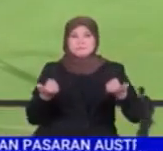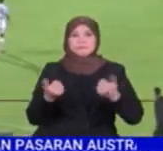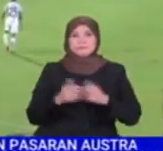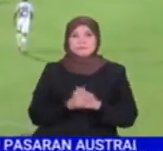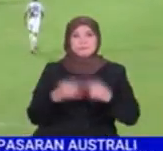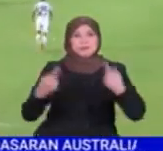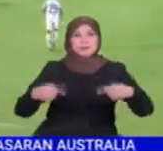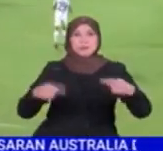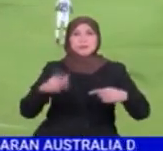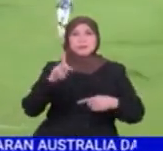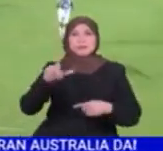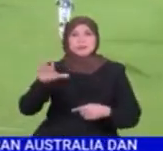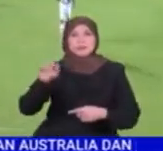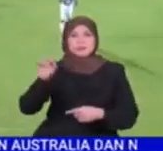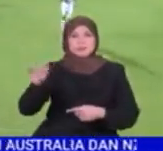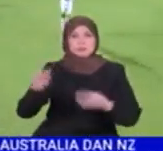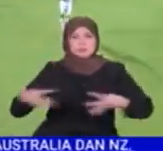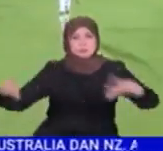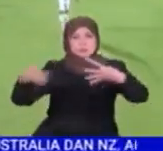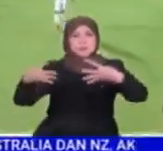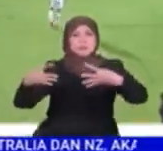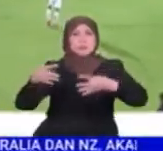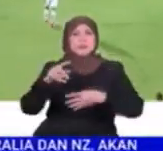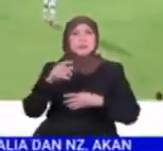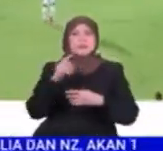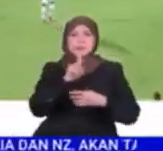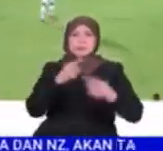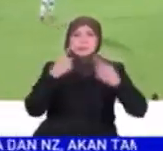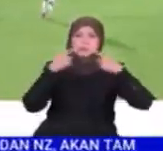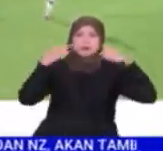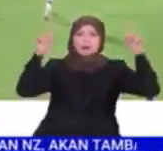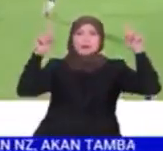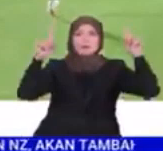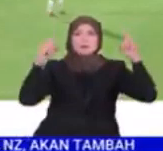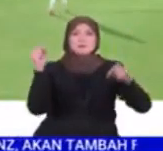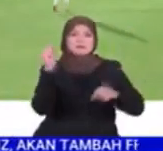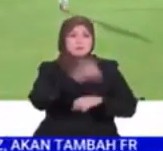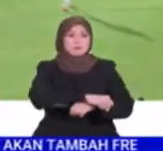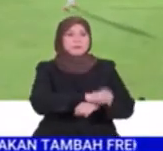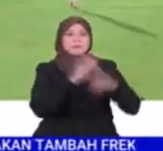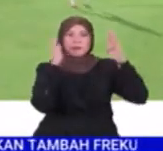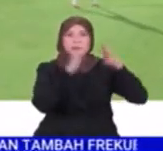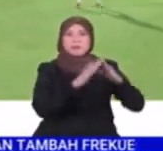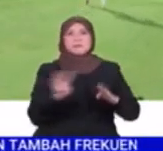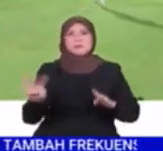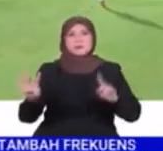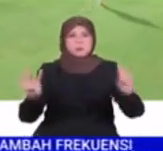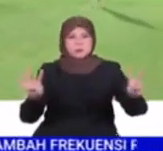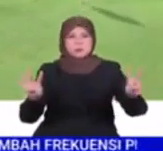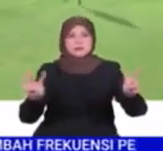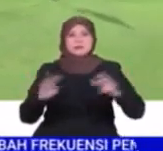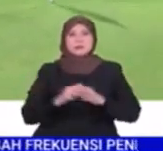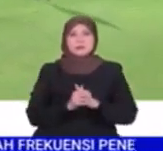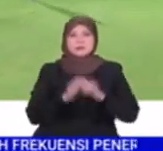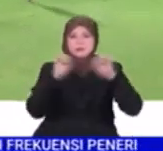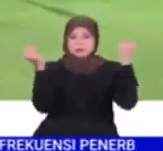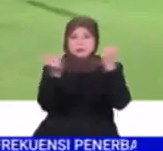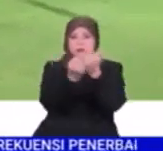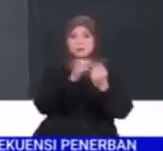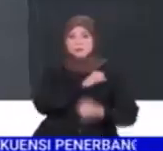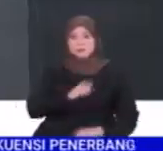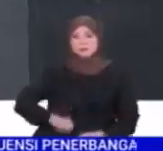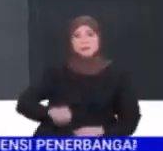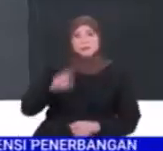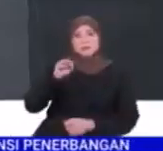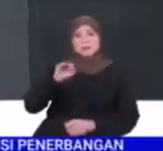Sementara itu, lawan KL City di suku akhir, TFC meneruskan momentum cemerlang apabila membenam Seri Pahang 4-2. Pada aksi di Stadium Sultan Mizan